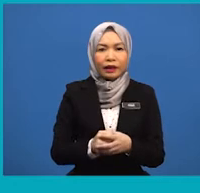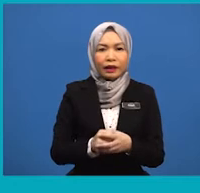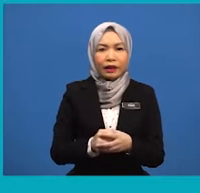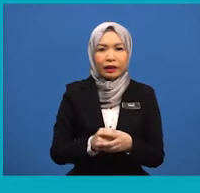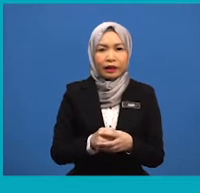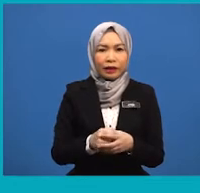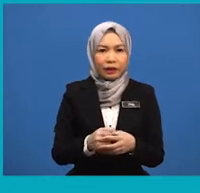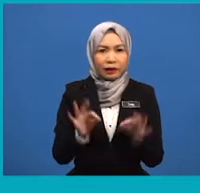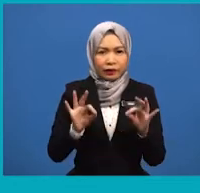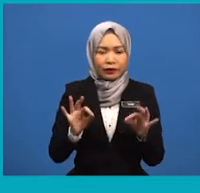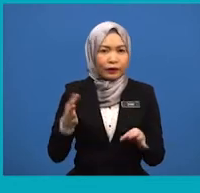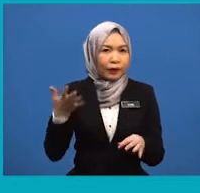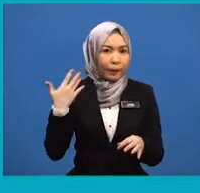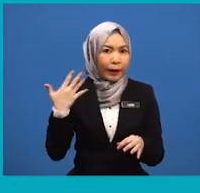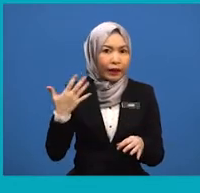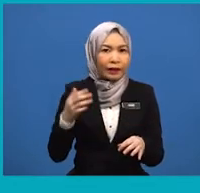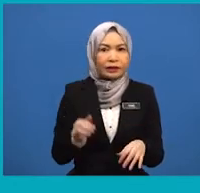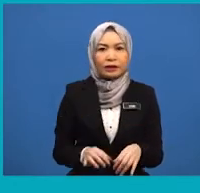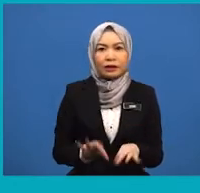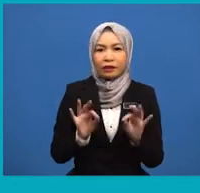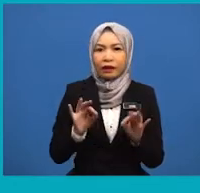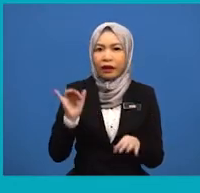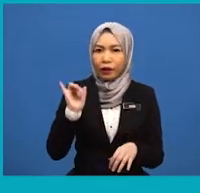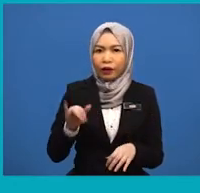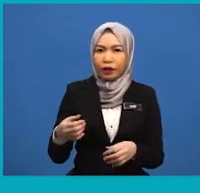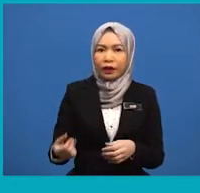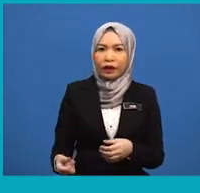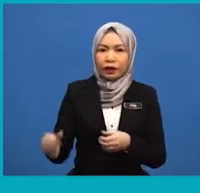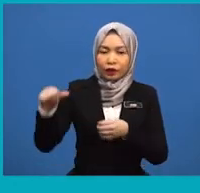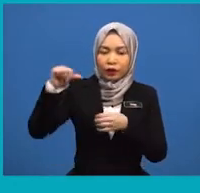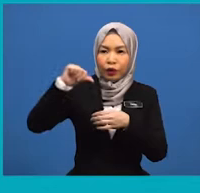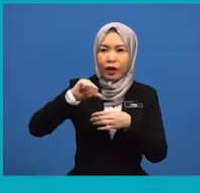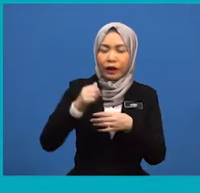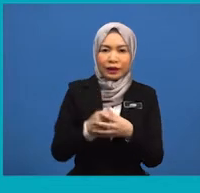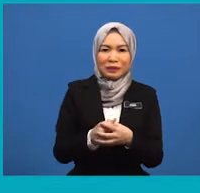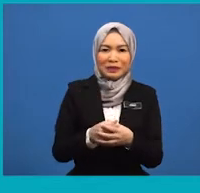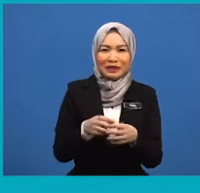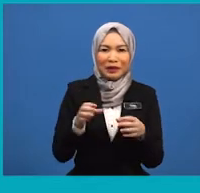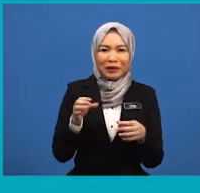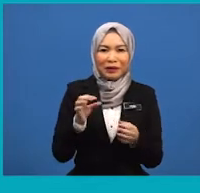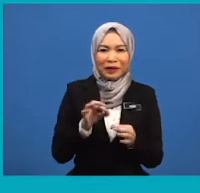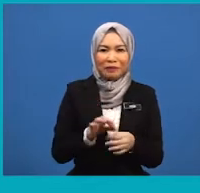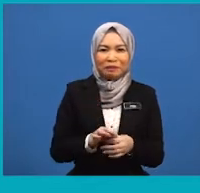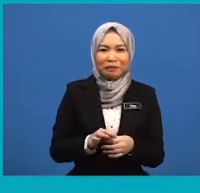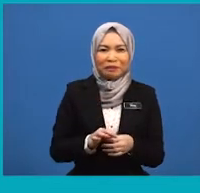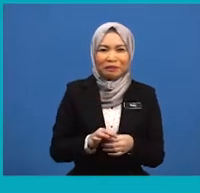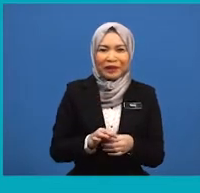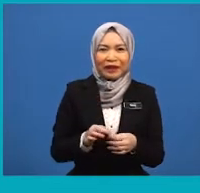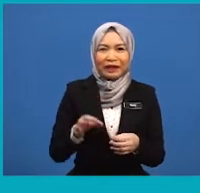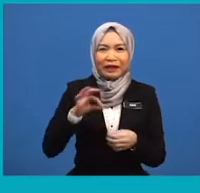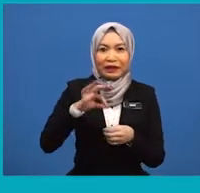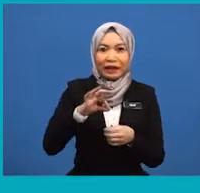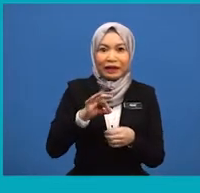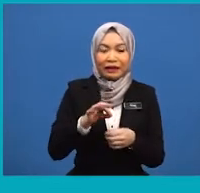panas? Jika ya, tuang air ke dalam cawan bersama uncang teh. Jika